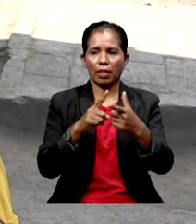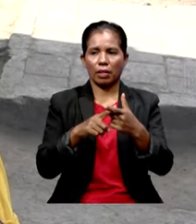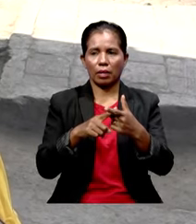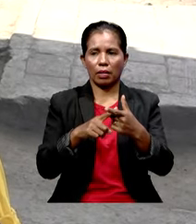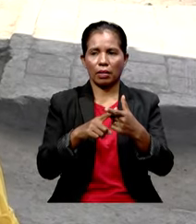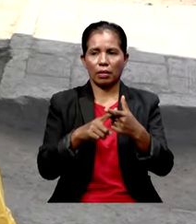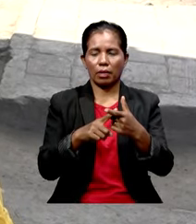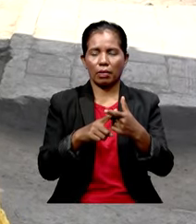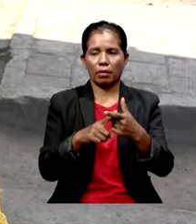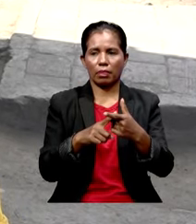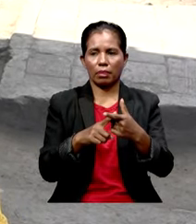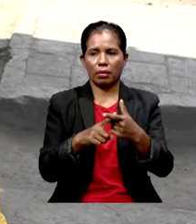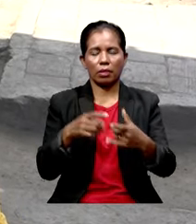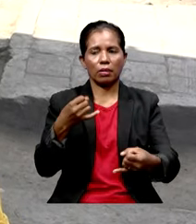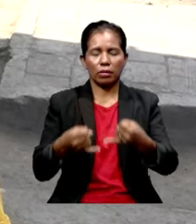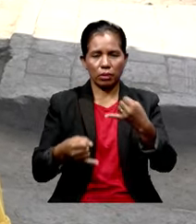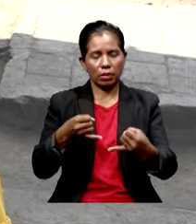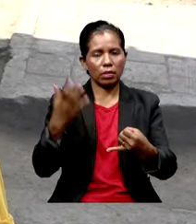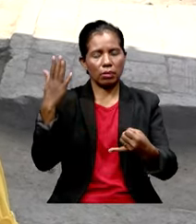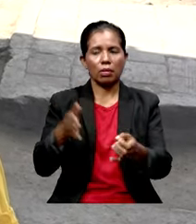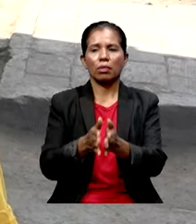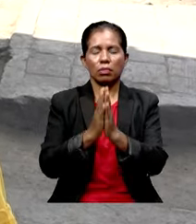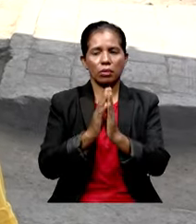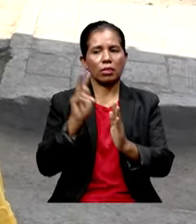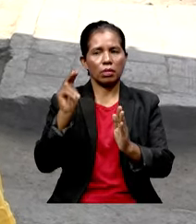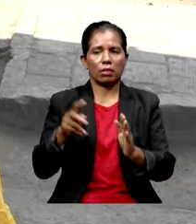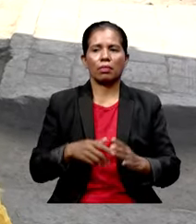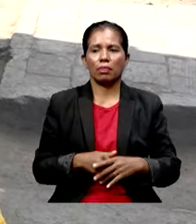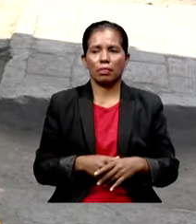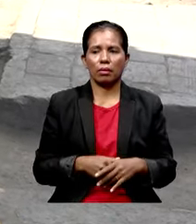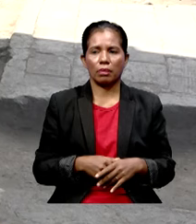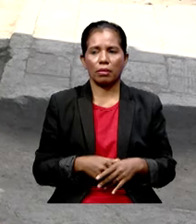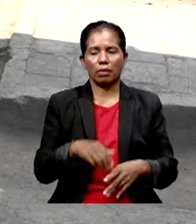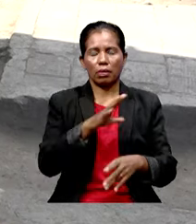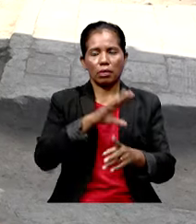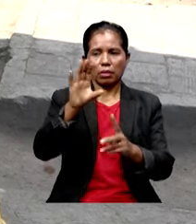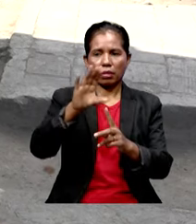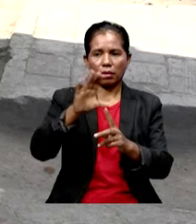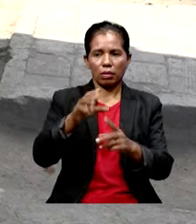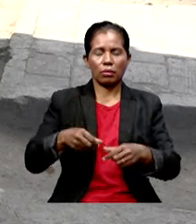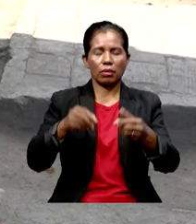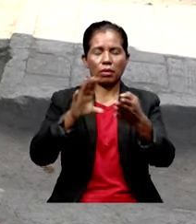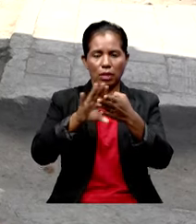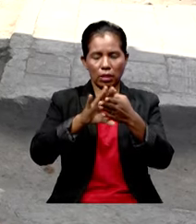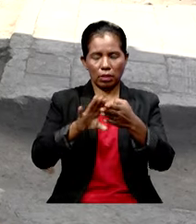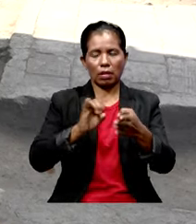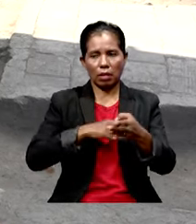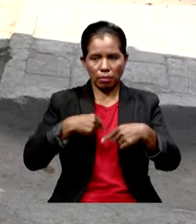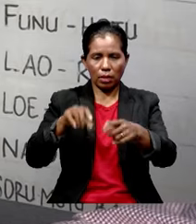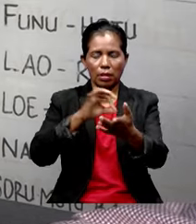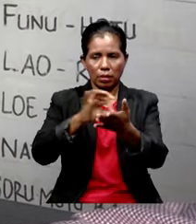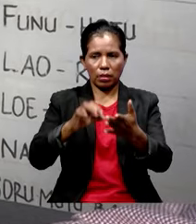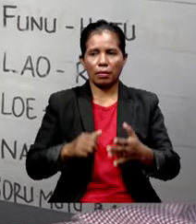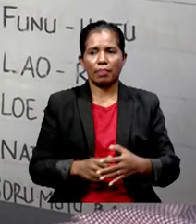minister saida ya justisa ne ba husu te ona mebe hen sefi atu be despaisu ma khau ba be asina.